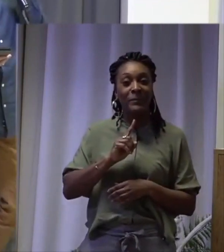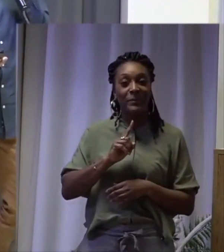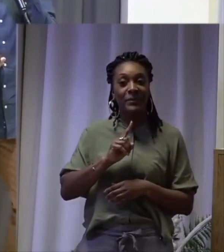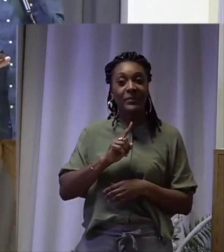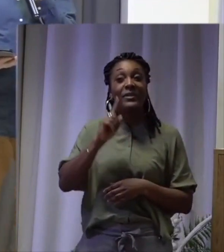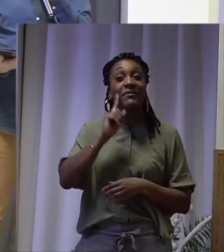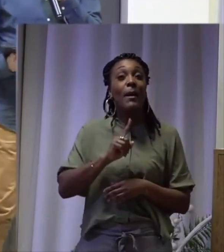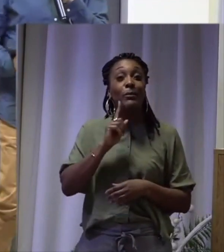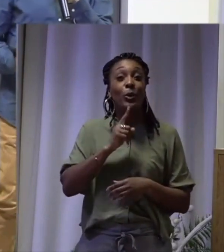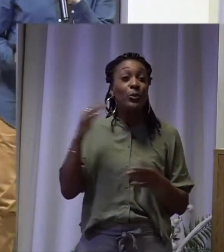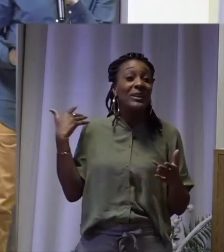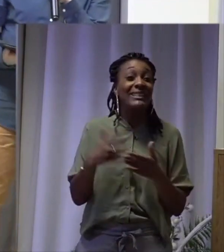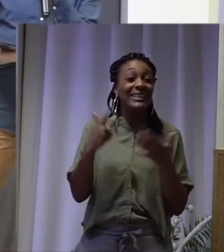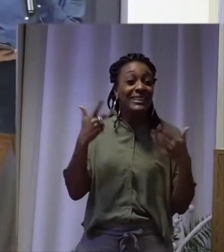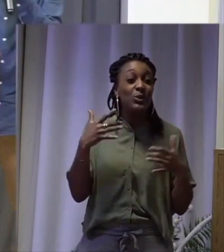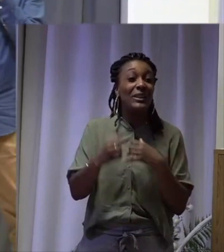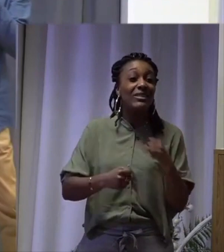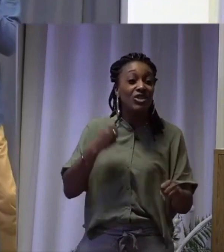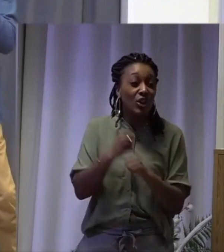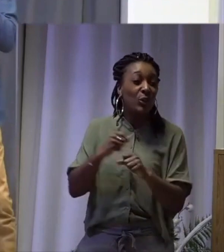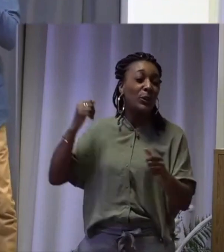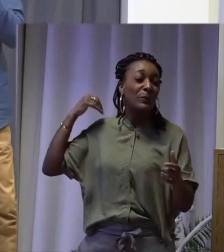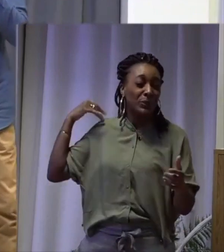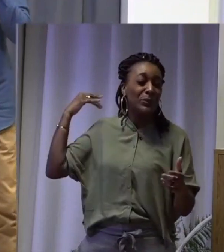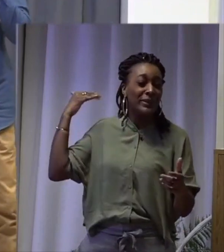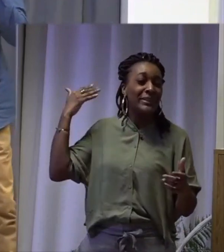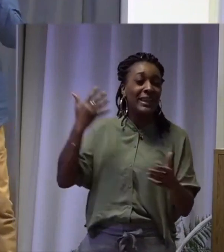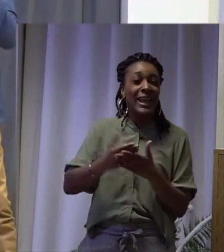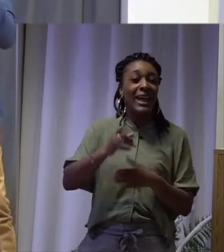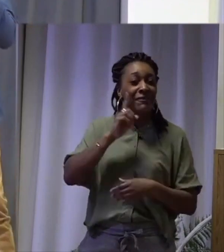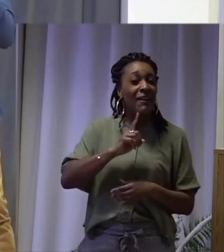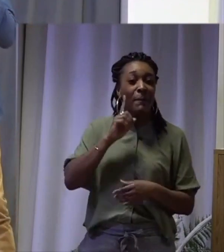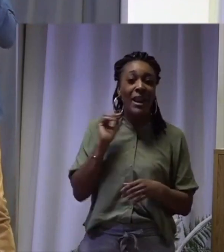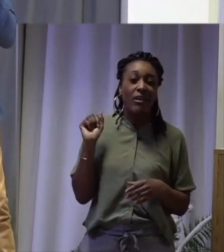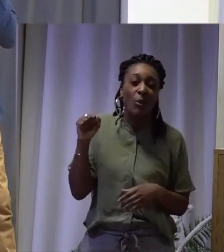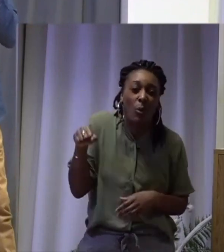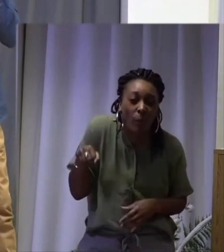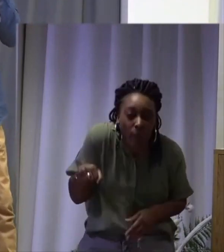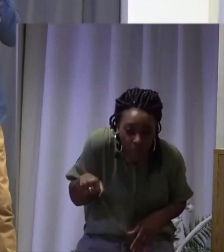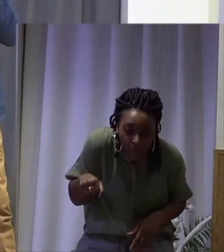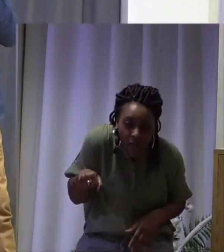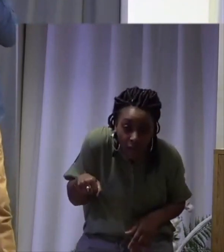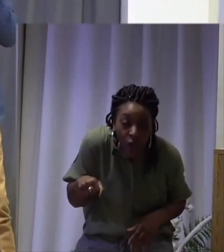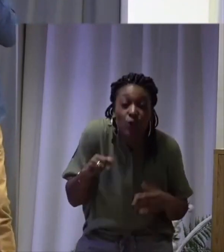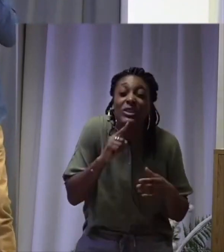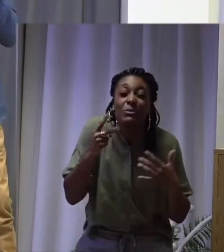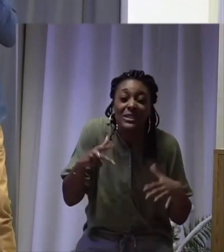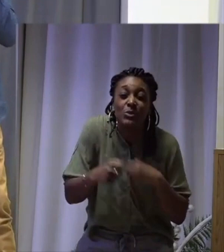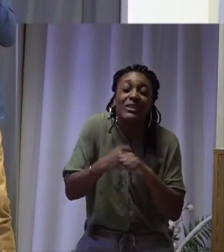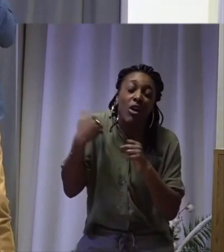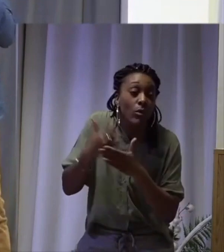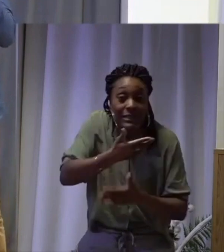qui, depuis 18 ans, la Bible nous dit qu'elle était courbée. Depuis 18 ans, on ne savait